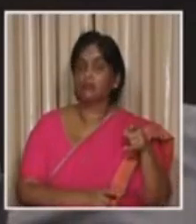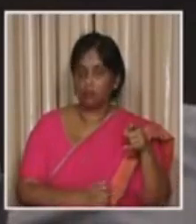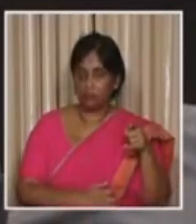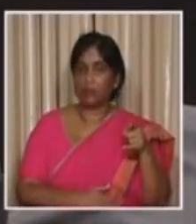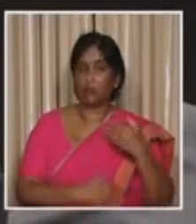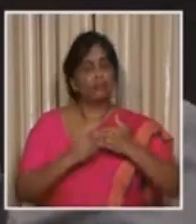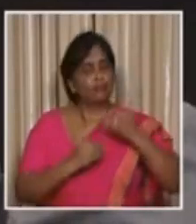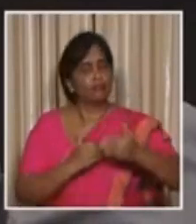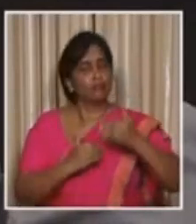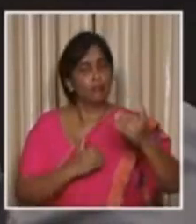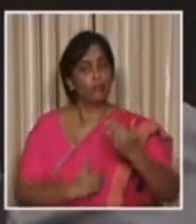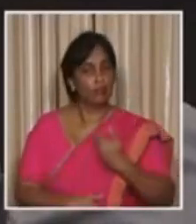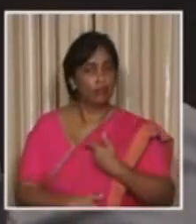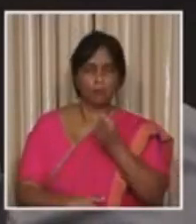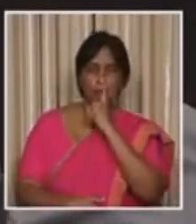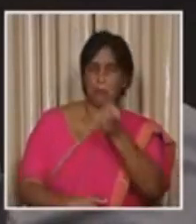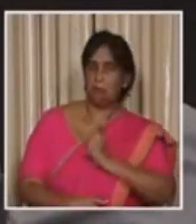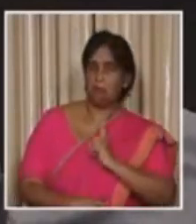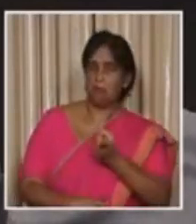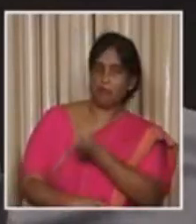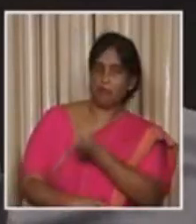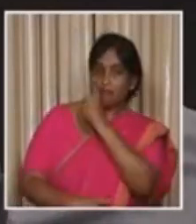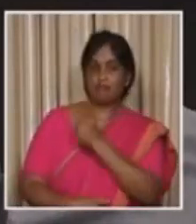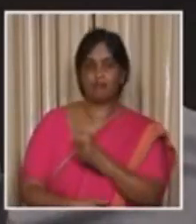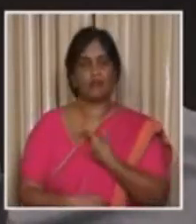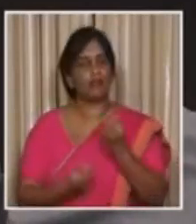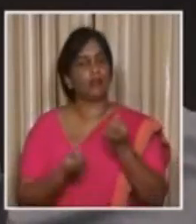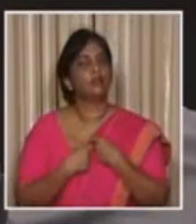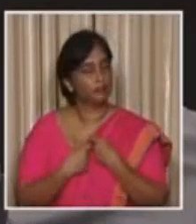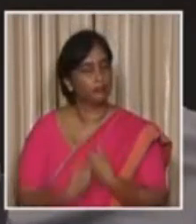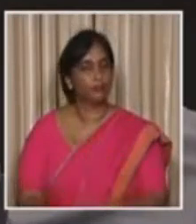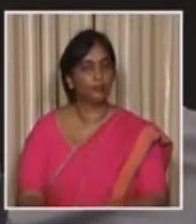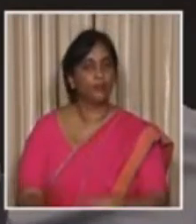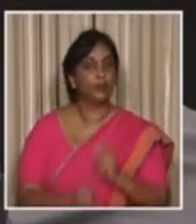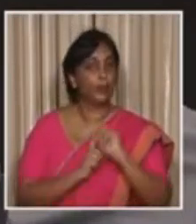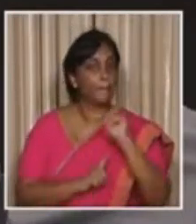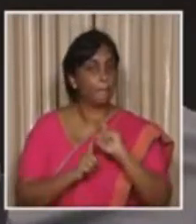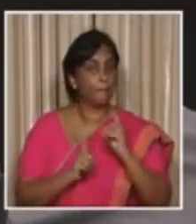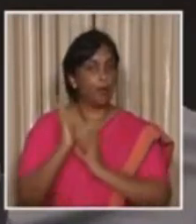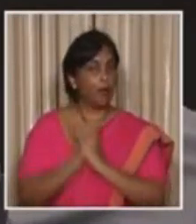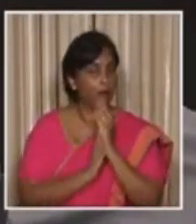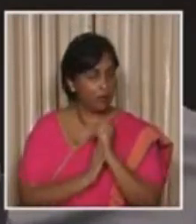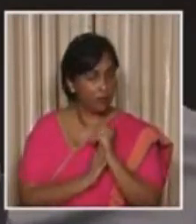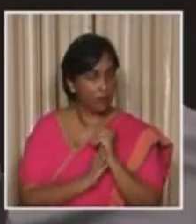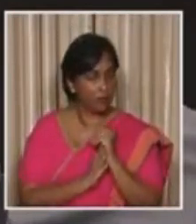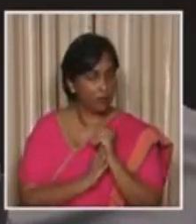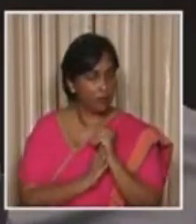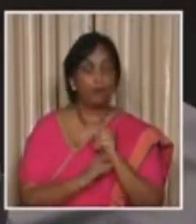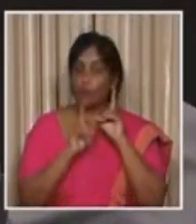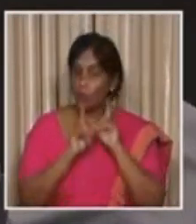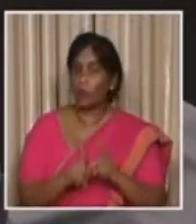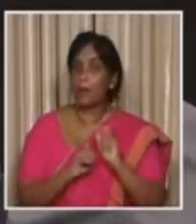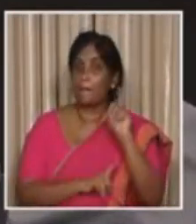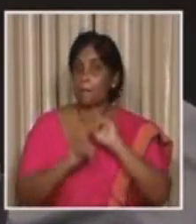විසින් දිගින් දිගටම මා වෙත තර්ජනාත්මකව ප්‍රතිචාර දක්වන ලදී. පාර්ලිමේන්තු වරප්‍රසාද